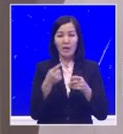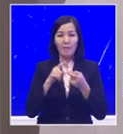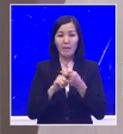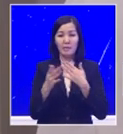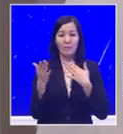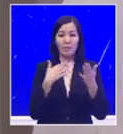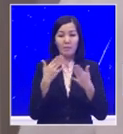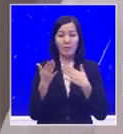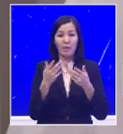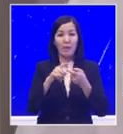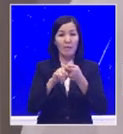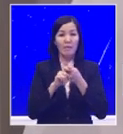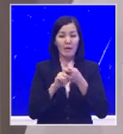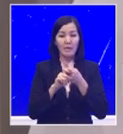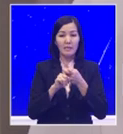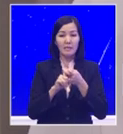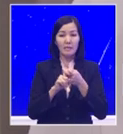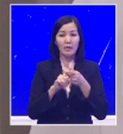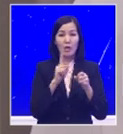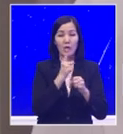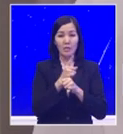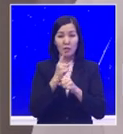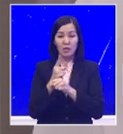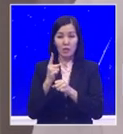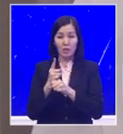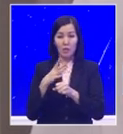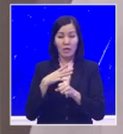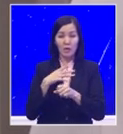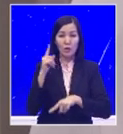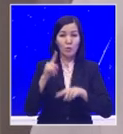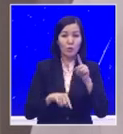бір-бірімен қарым-қатынастарын кішкене тұрғындар туыстарымен